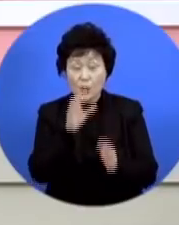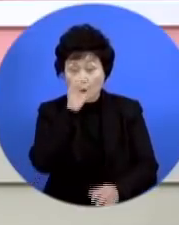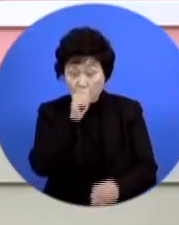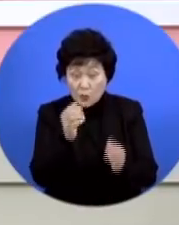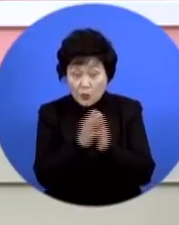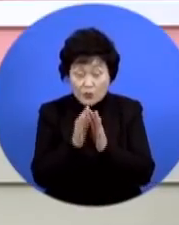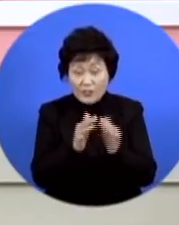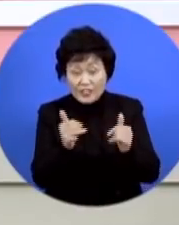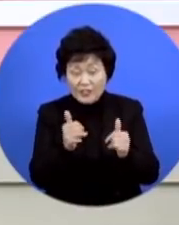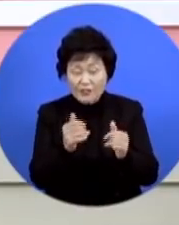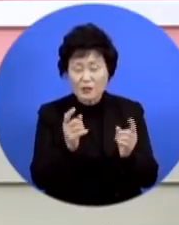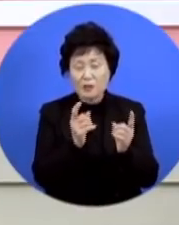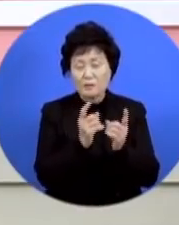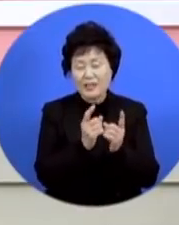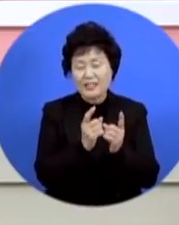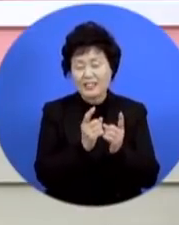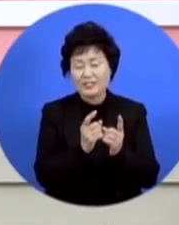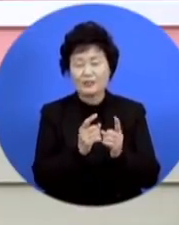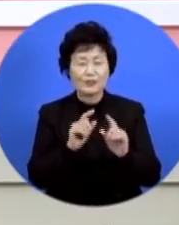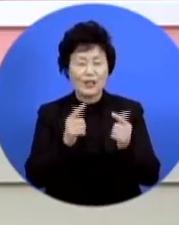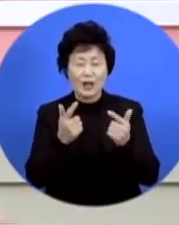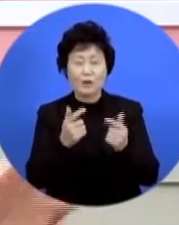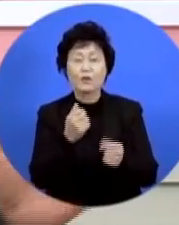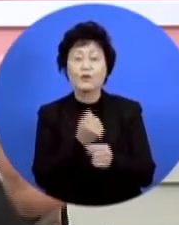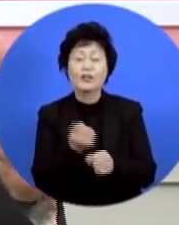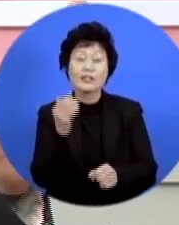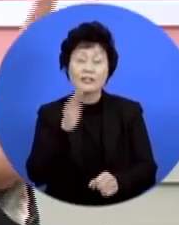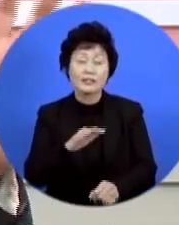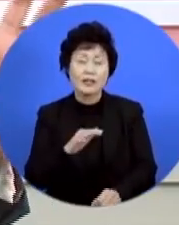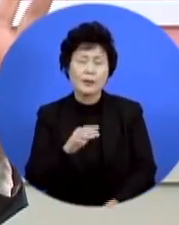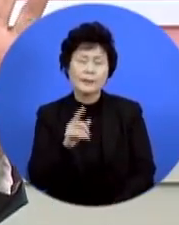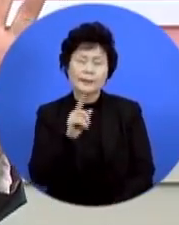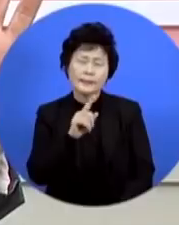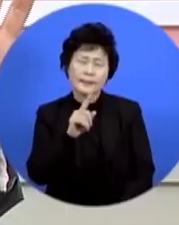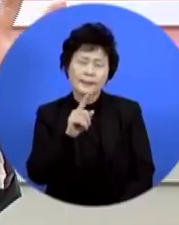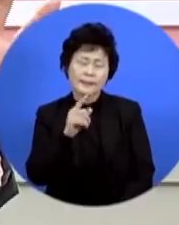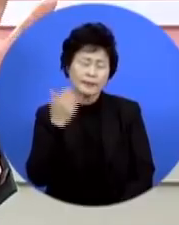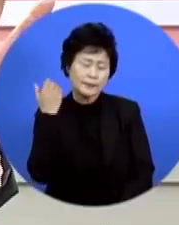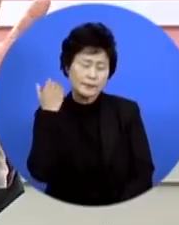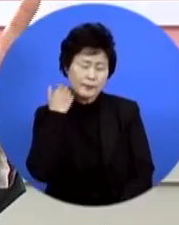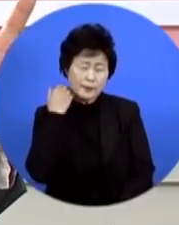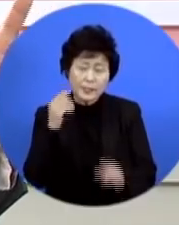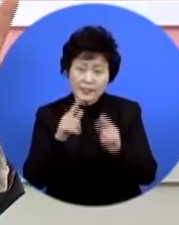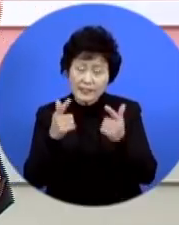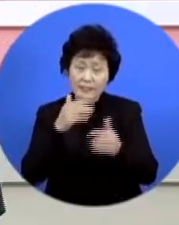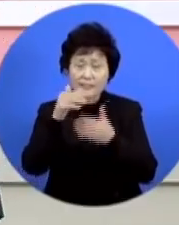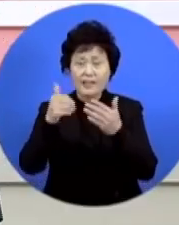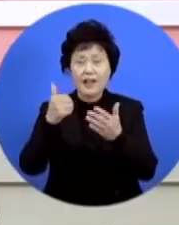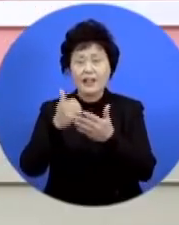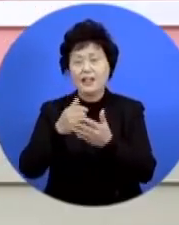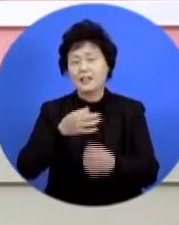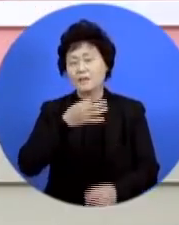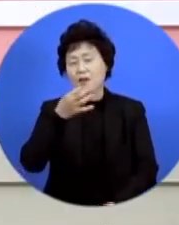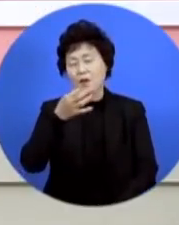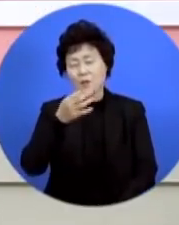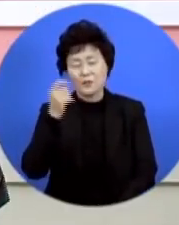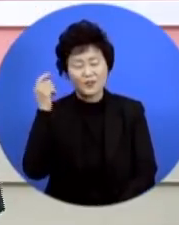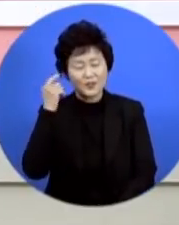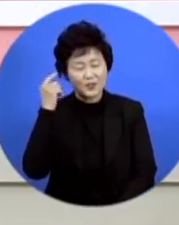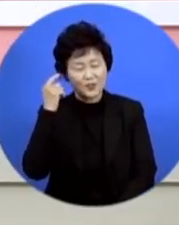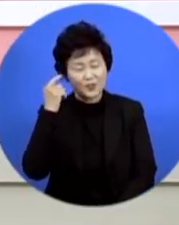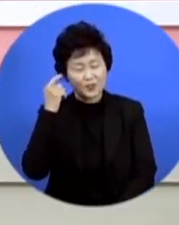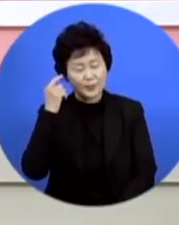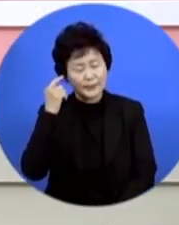이런 게 있잖아요. 누가 뭐라 그러지 않는데 이 보이지 않는 야성의 부름소리 같은 하나님의 압박. 그게 언제셨어요? 그게